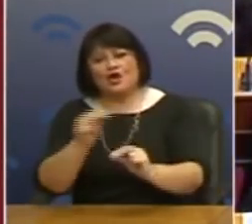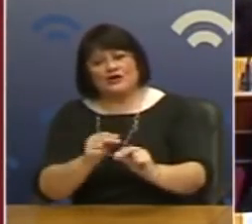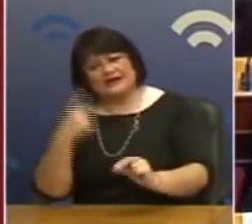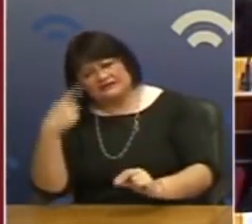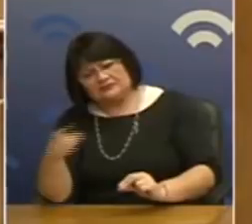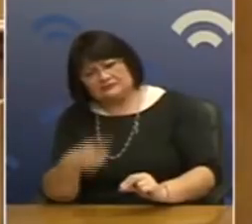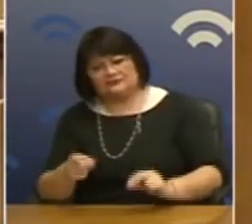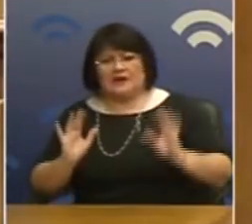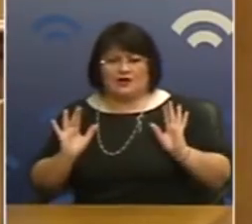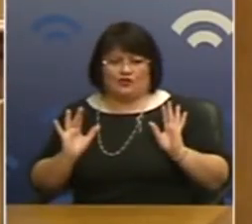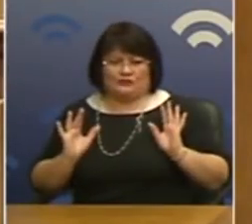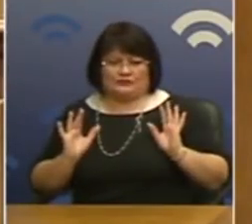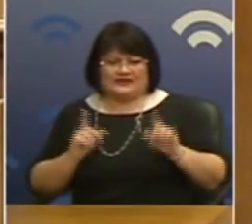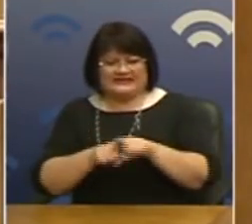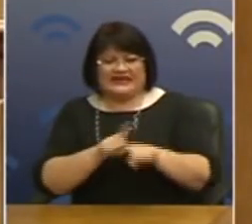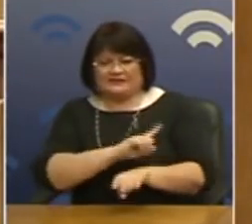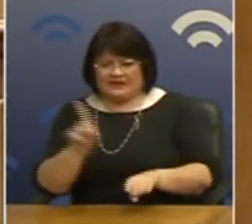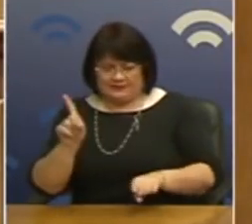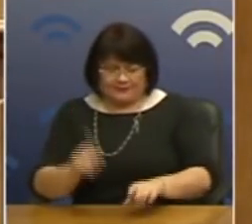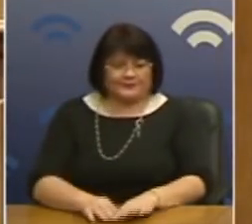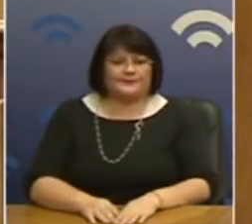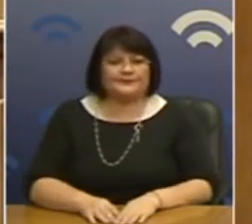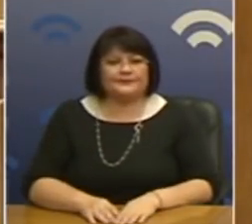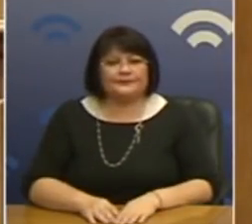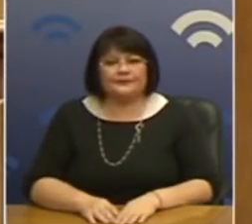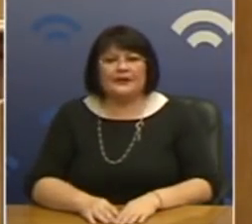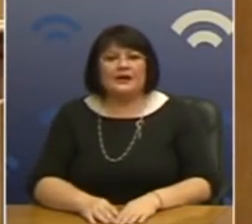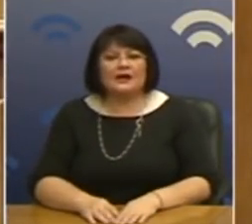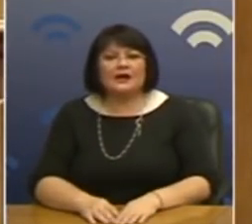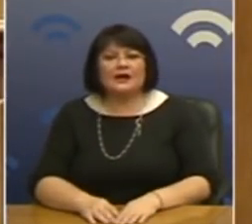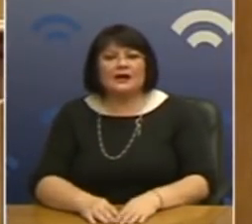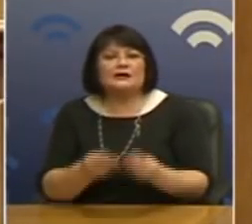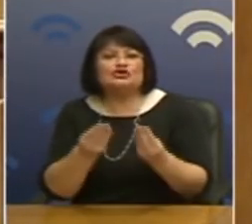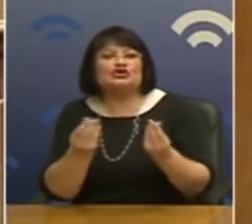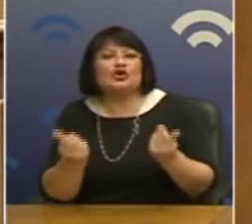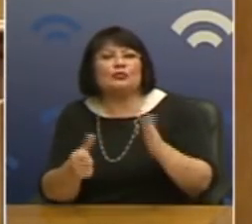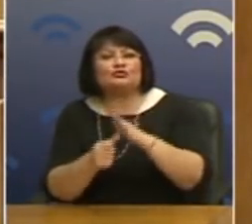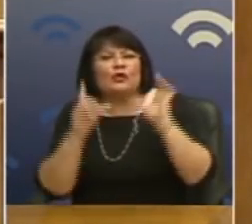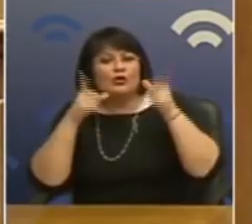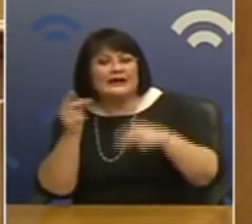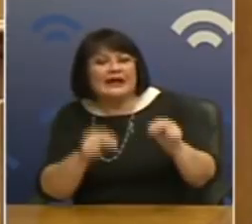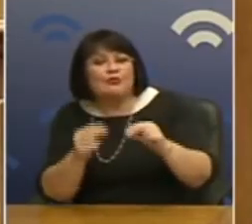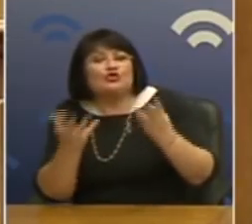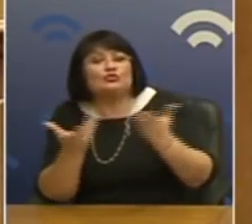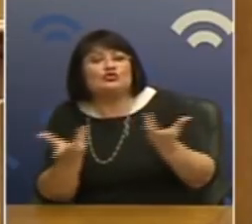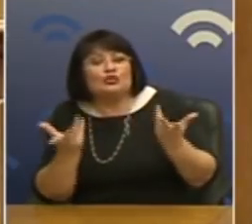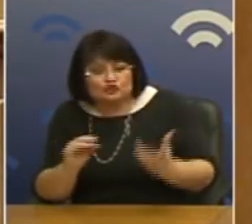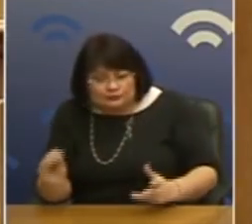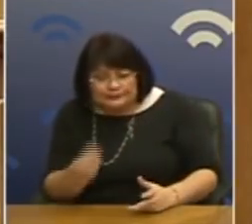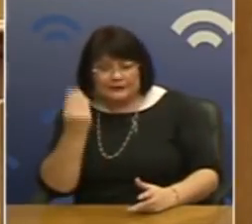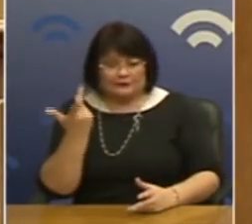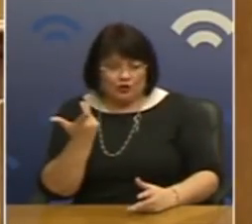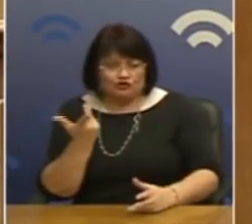εκλογών. Παρά το γεγονός ότι δεν τα βρίσκεται στο πώς θα γίνεται η εκλογή, γιατί εκεί